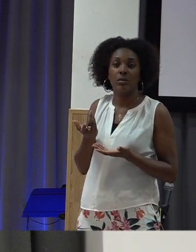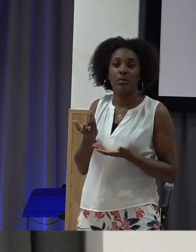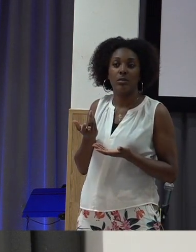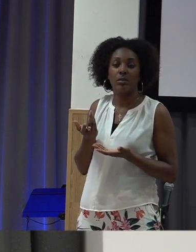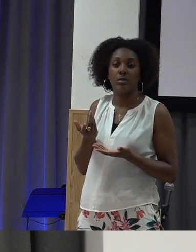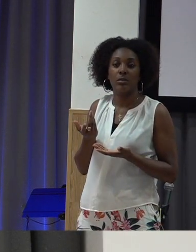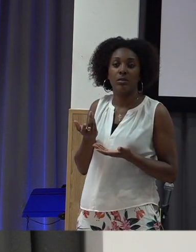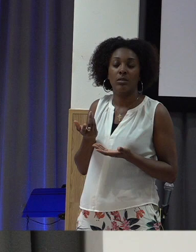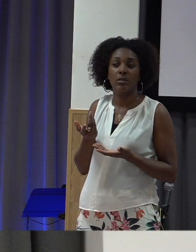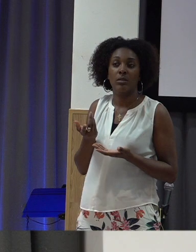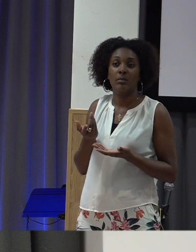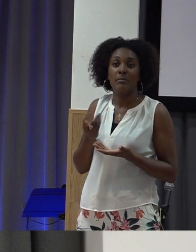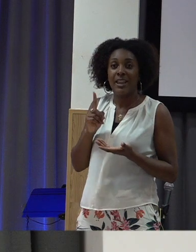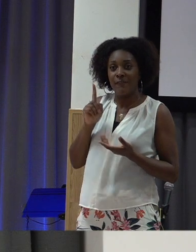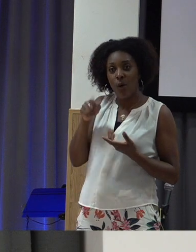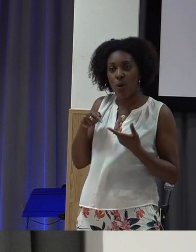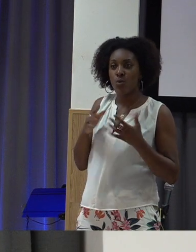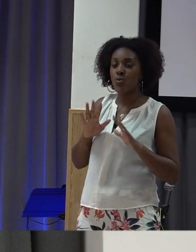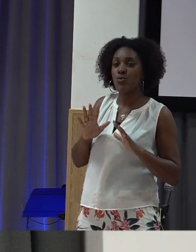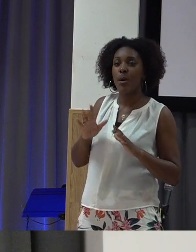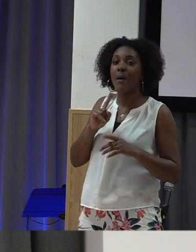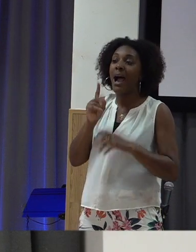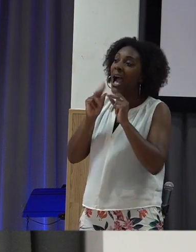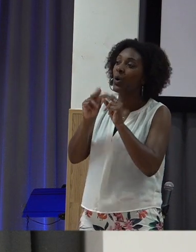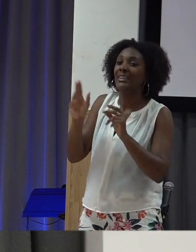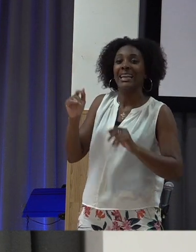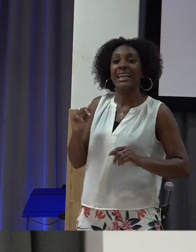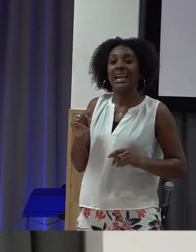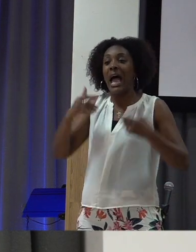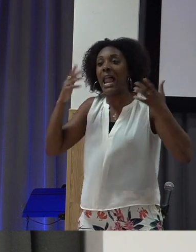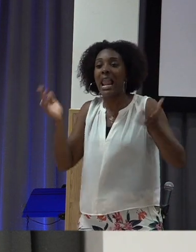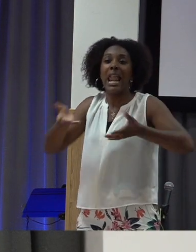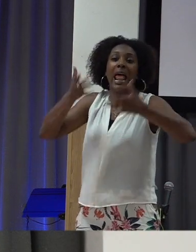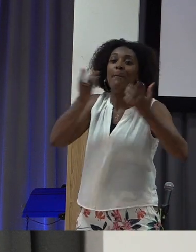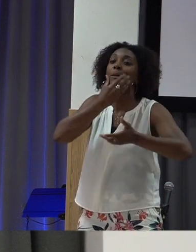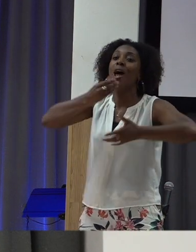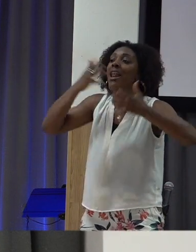Mais il fallait non pas raconter des sornettes, mais dire la vérité en face.